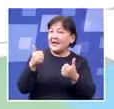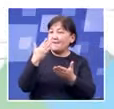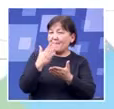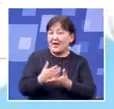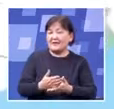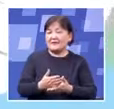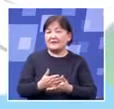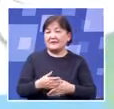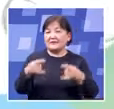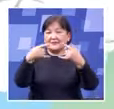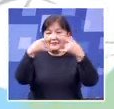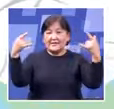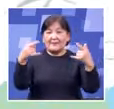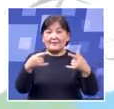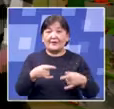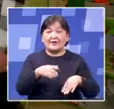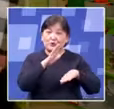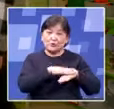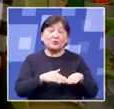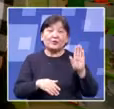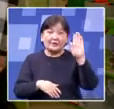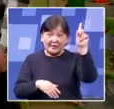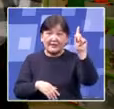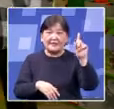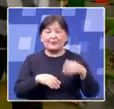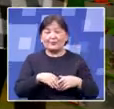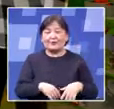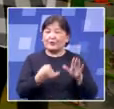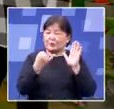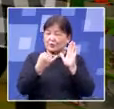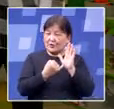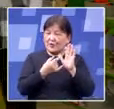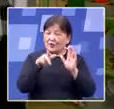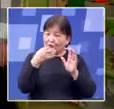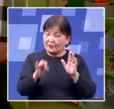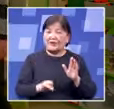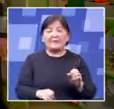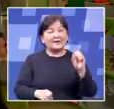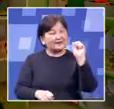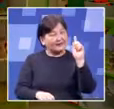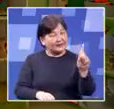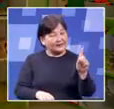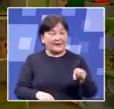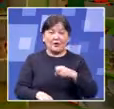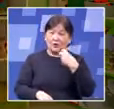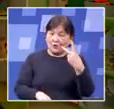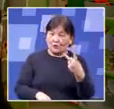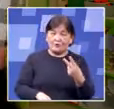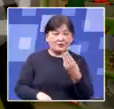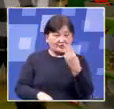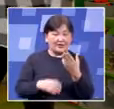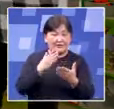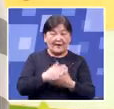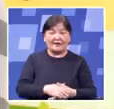Сайн байна. Самбарын зүүн дээд буулнд байна. 6 хөлтэй амт маань 1 2 ширхэг